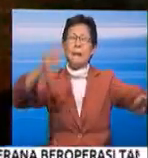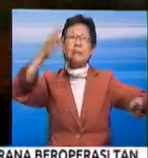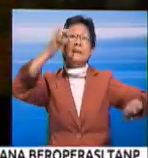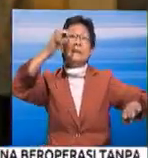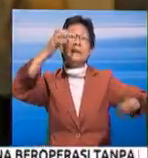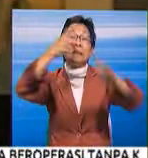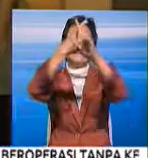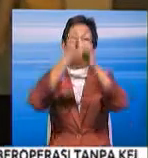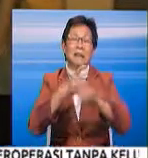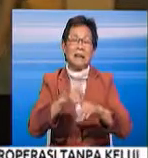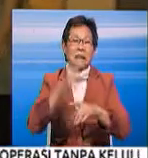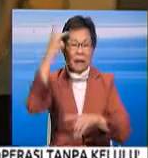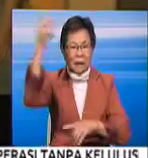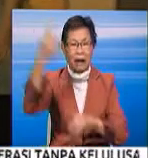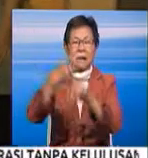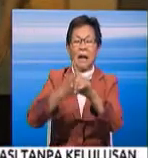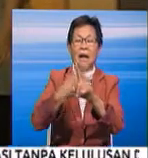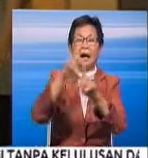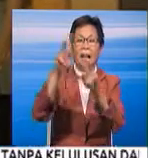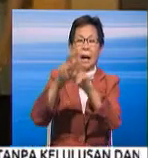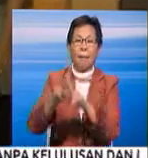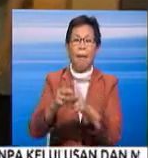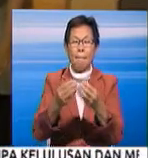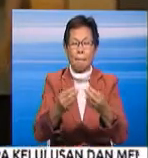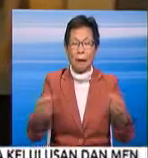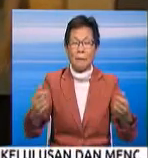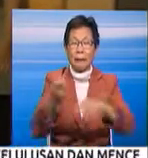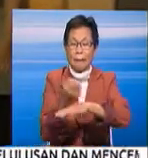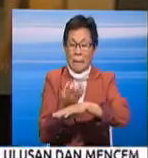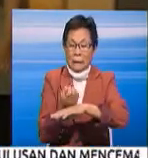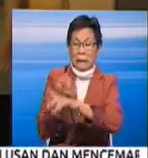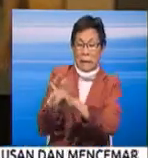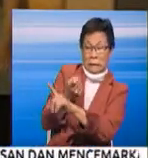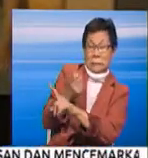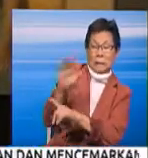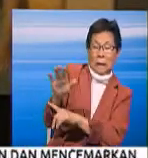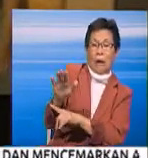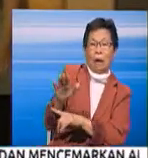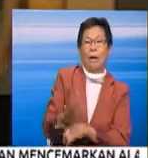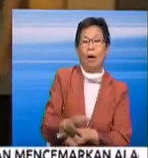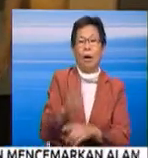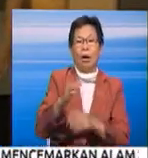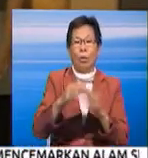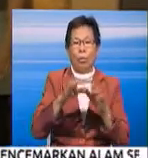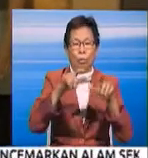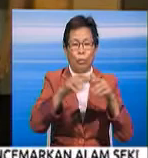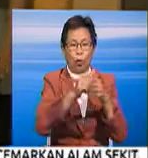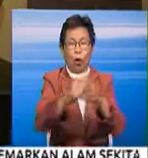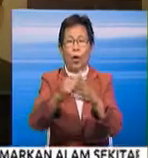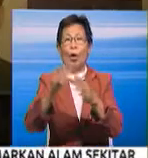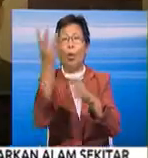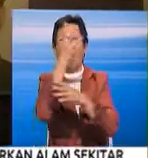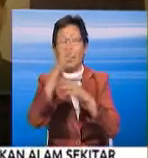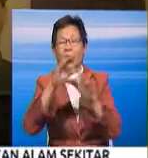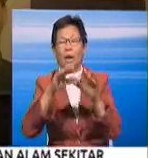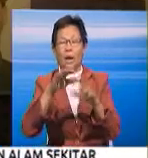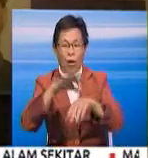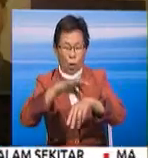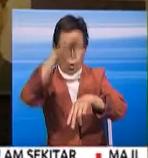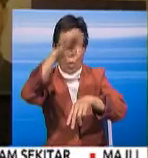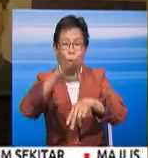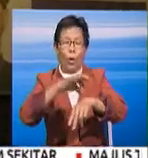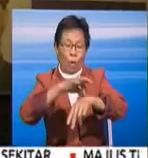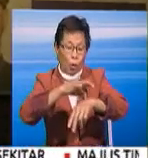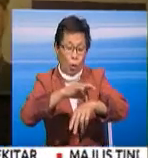Kelantan. Berasal dari kampung Pasir Parit, Pasir Mas, beliau mengetuai kumpulan wayang kulit Seri Campuran yang terdiri daripada